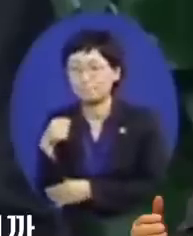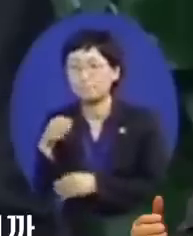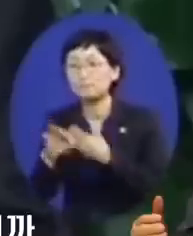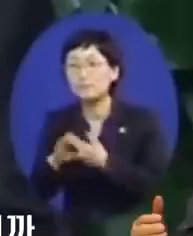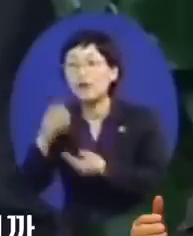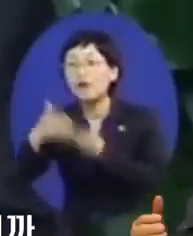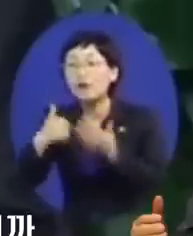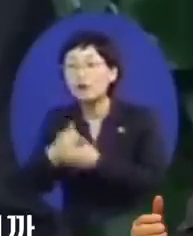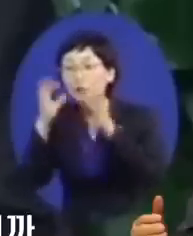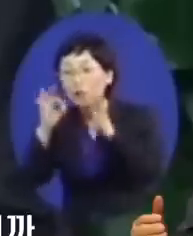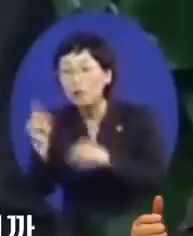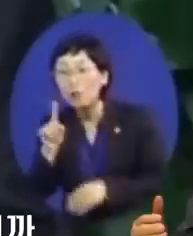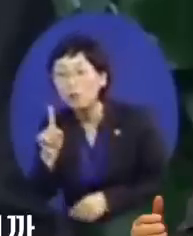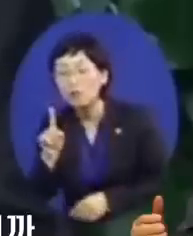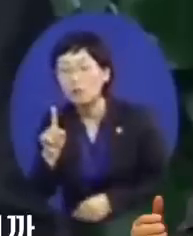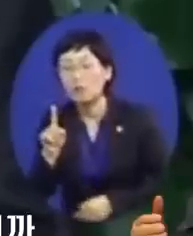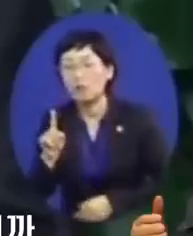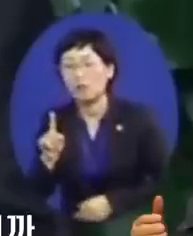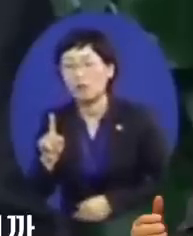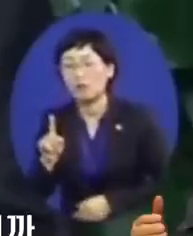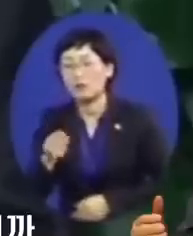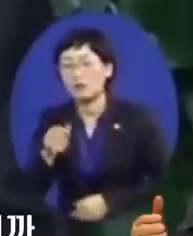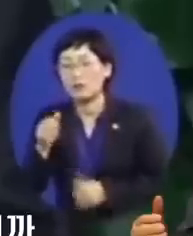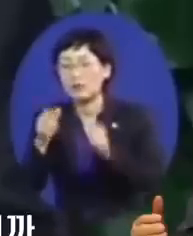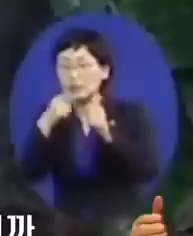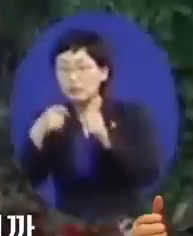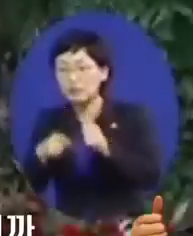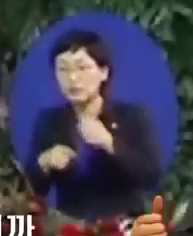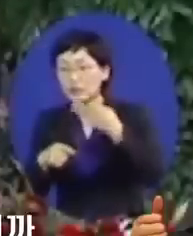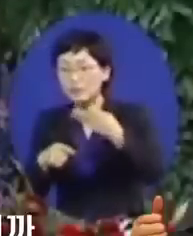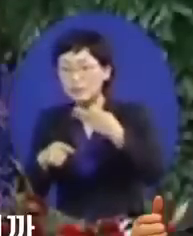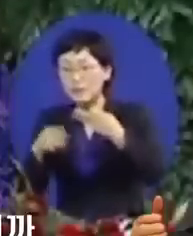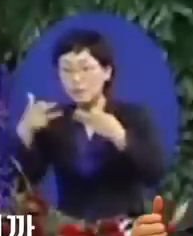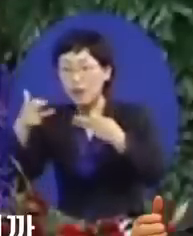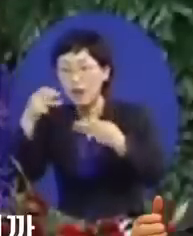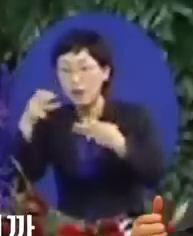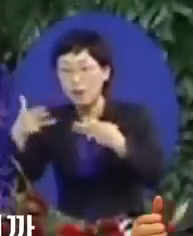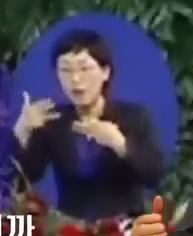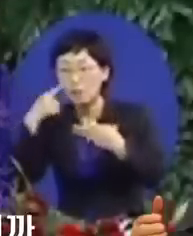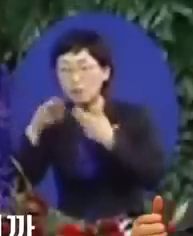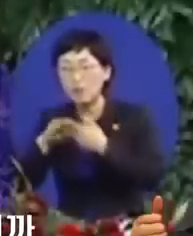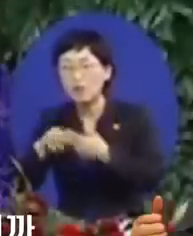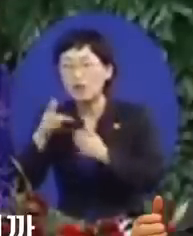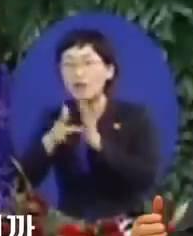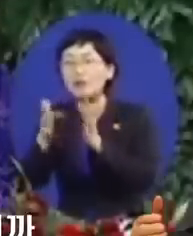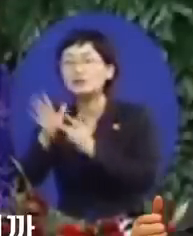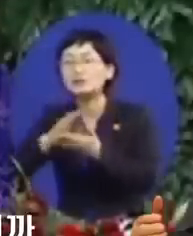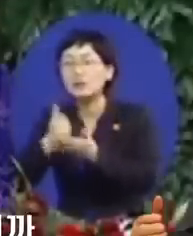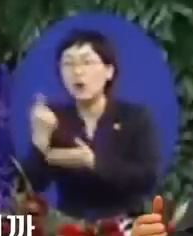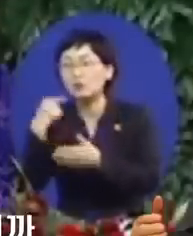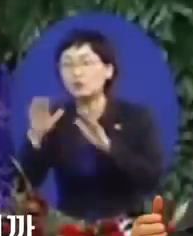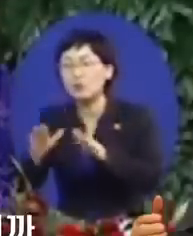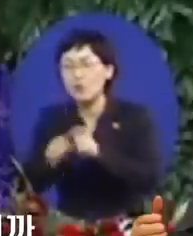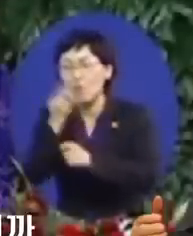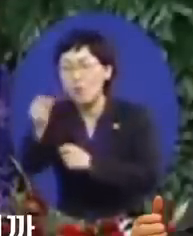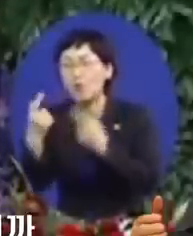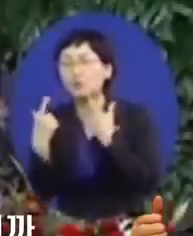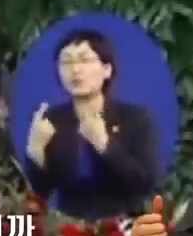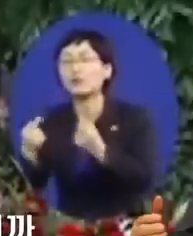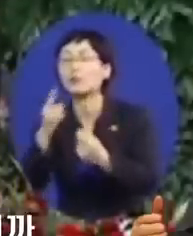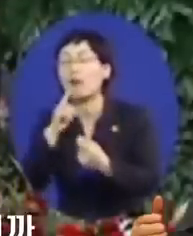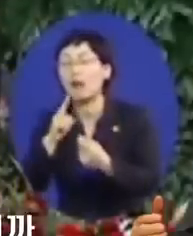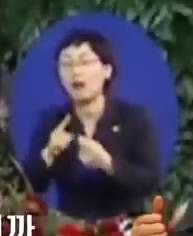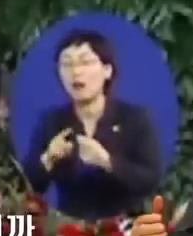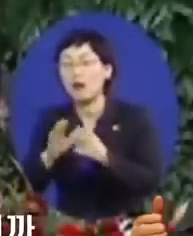하나님이 어떻게 생각하시겠습니까? 히브리서 13장 8절에 예수 그리스도는 어제나 오늘이나 영원토록 동일하다고 말씀하셨는데,